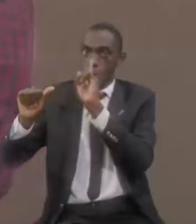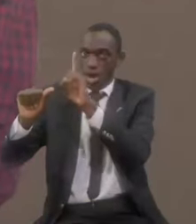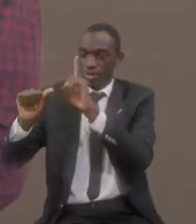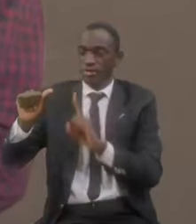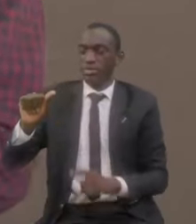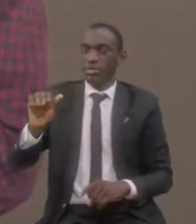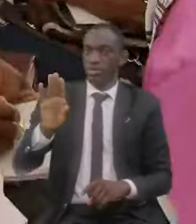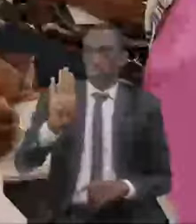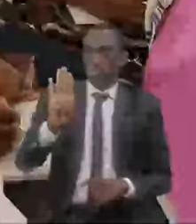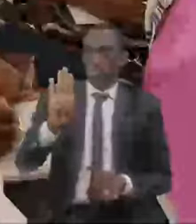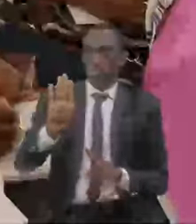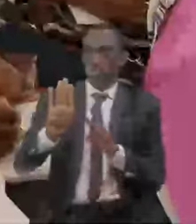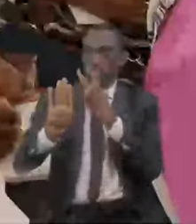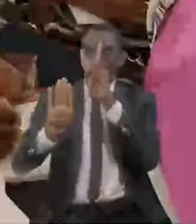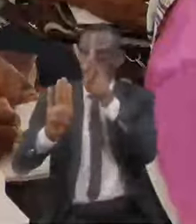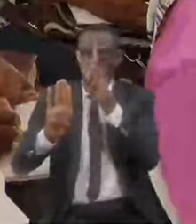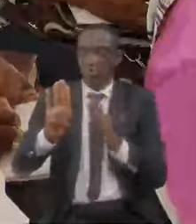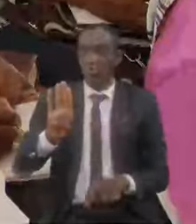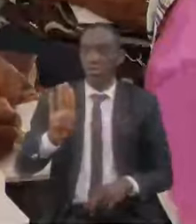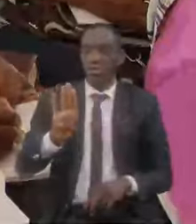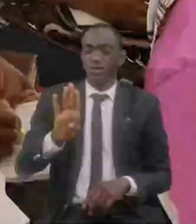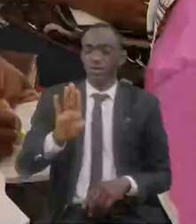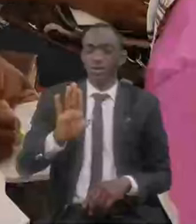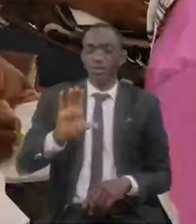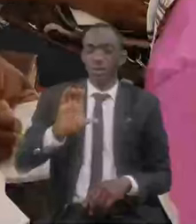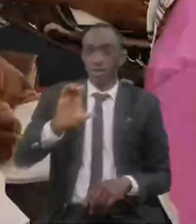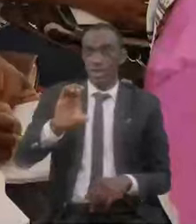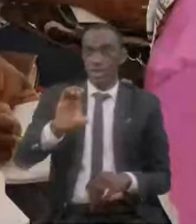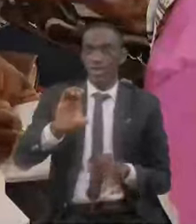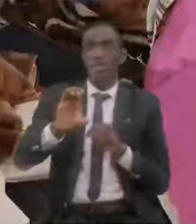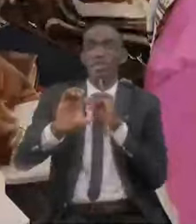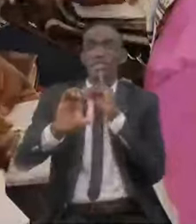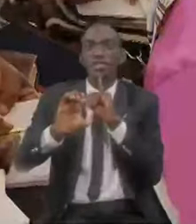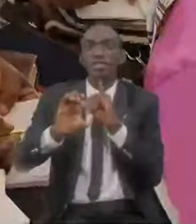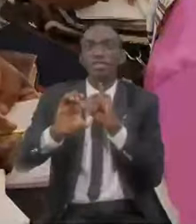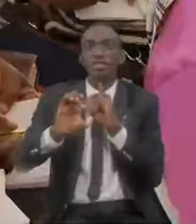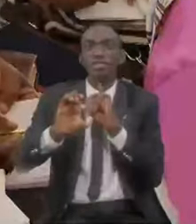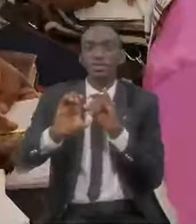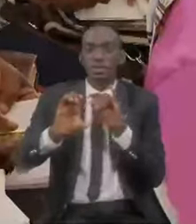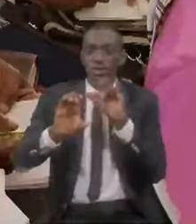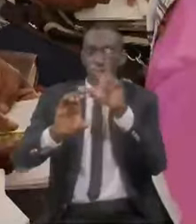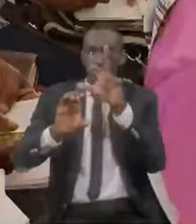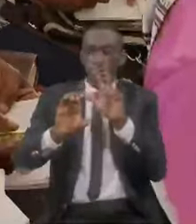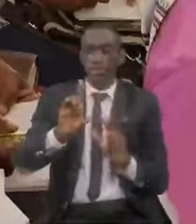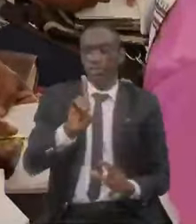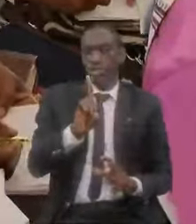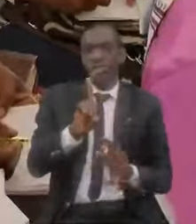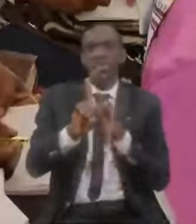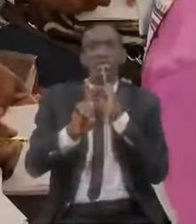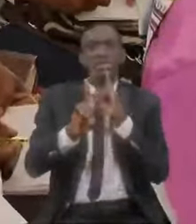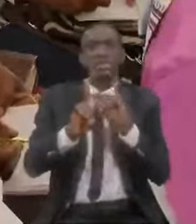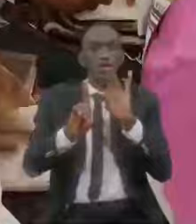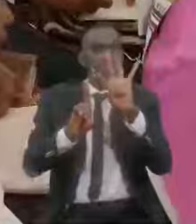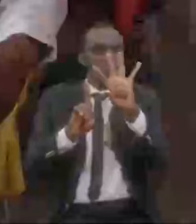Numérotez les lettres de l'alphabet. 3 c'est quoi? D c'est 4.